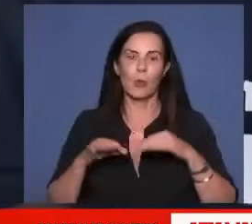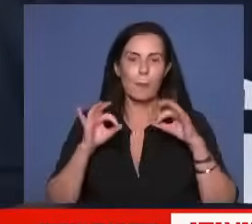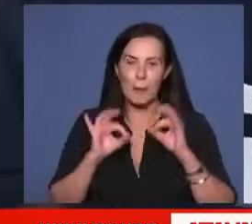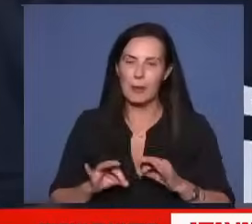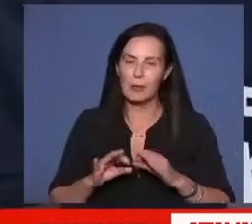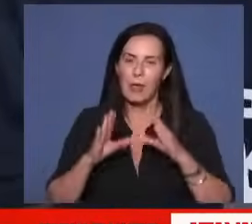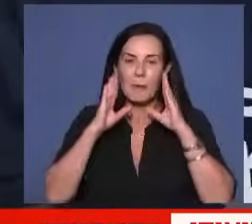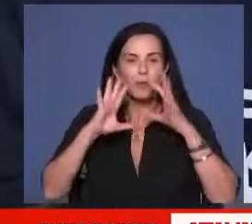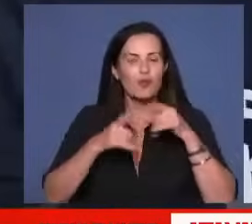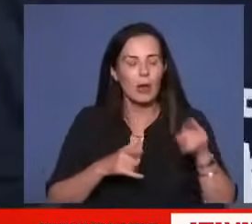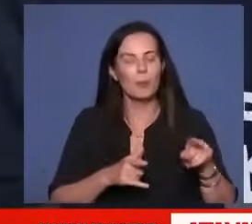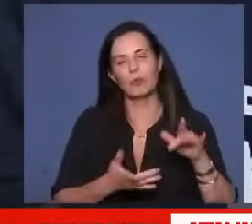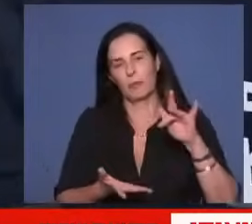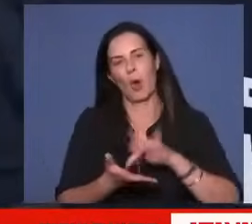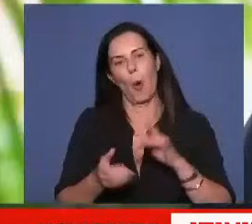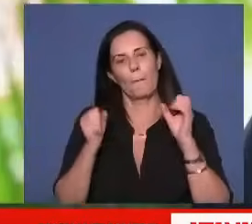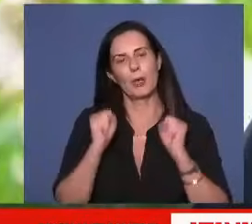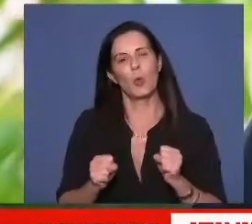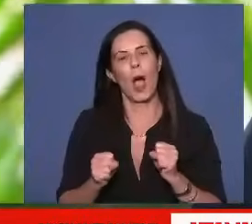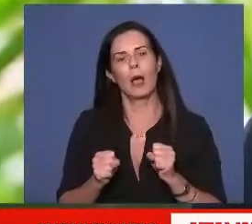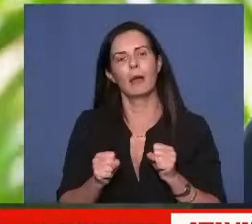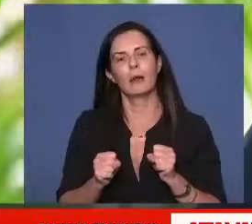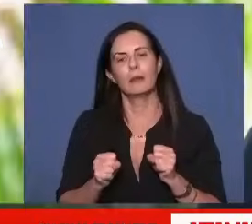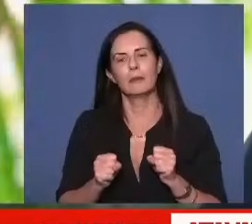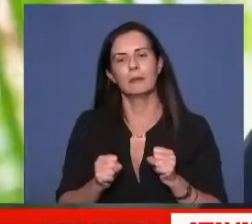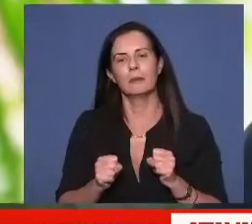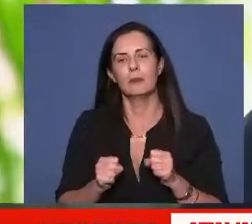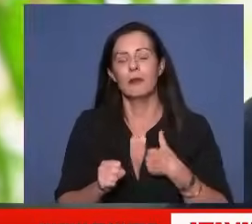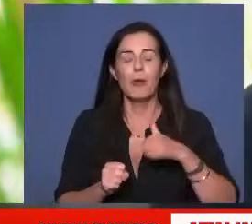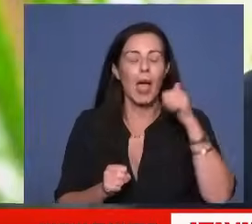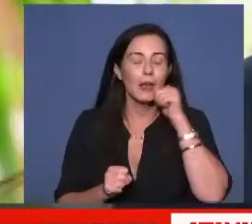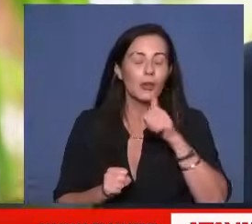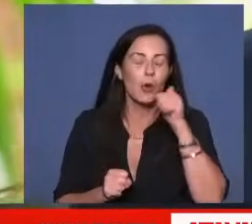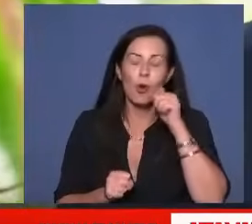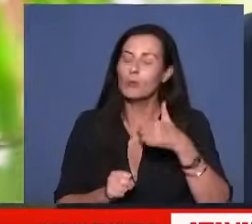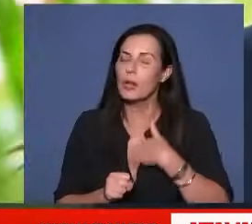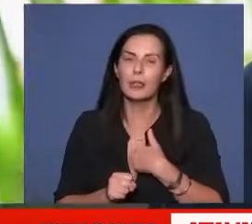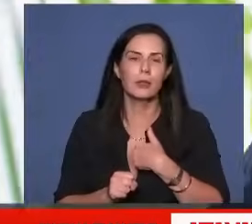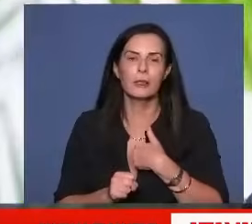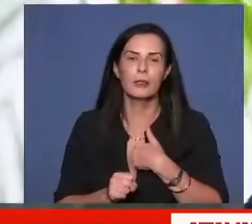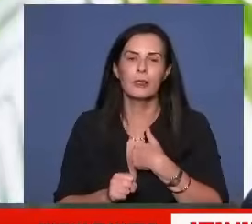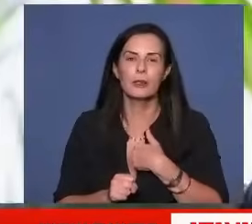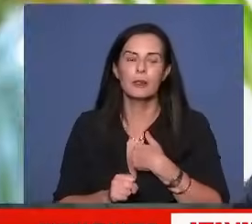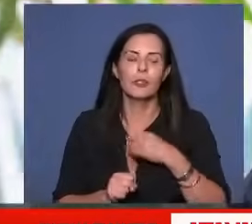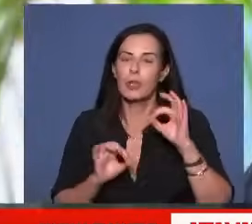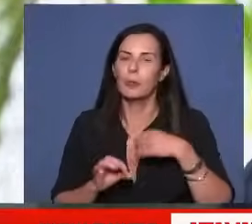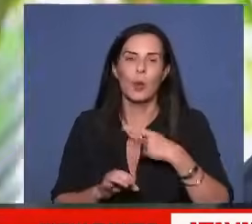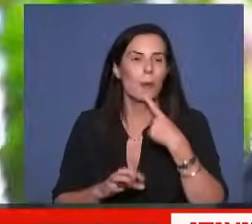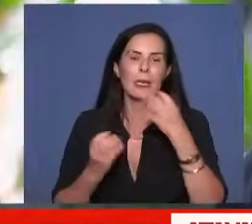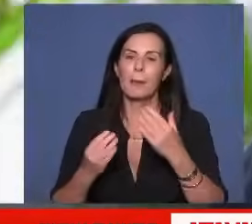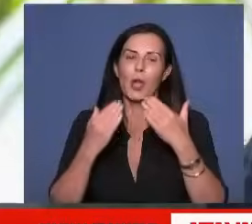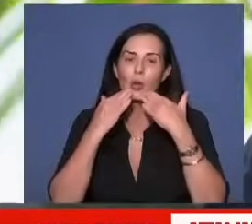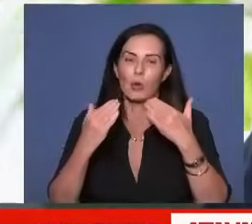ובתמים האמנו שכרם שלום הוא מקום בטוח. ואין יום שעובר שאני לא אסירת תודה